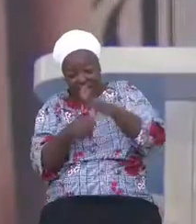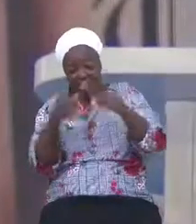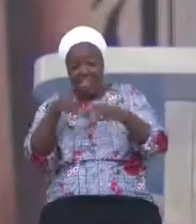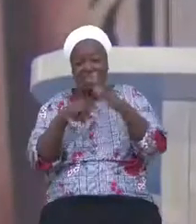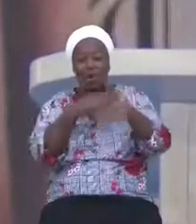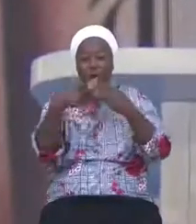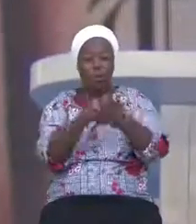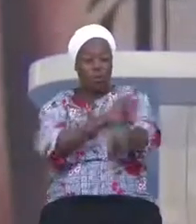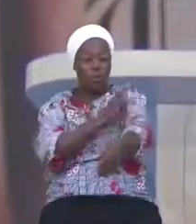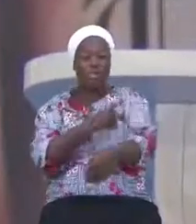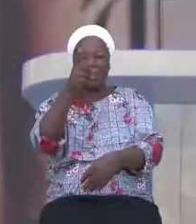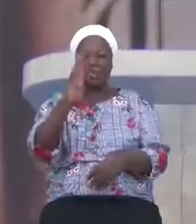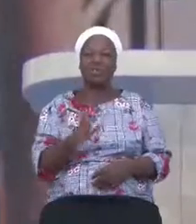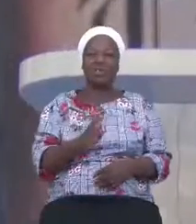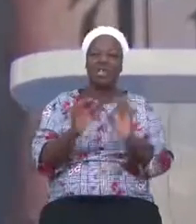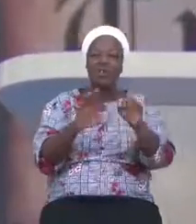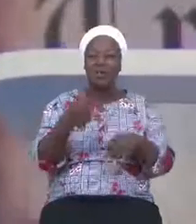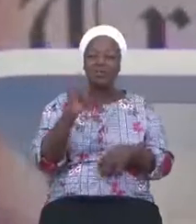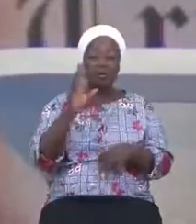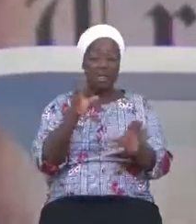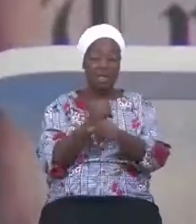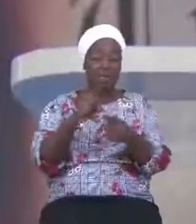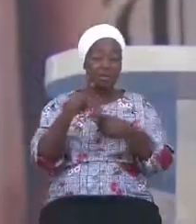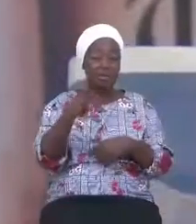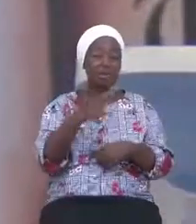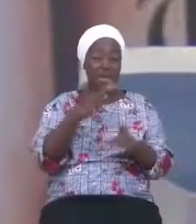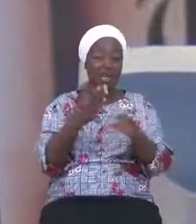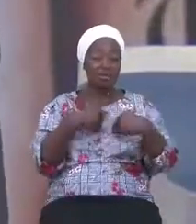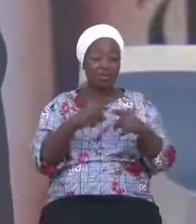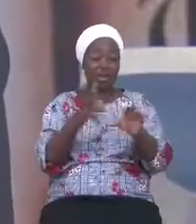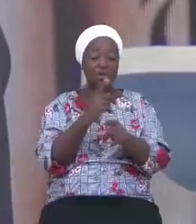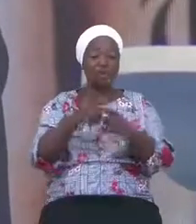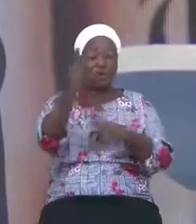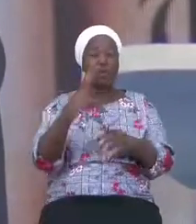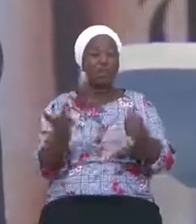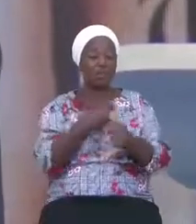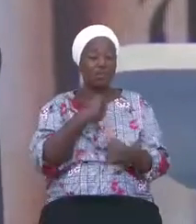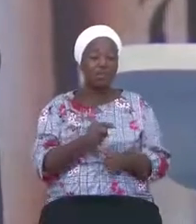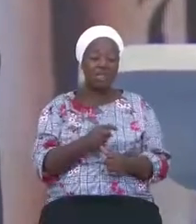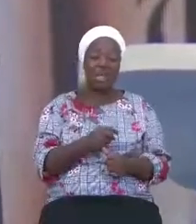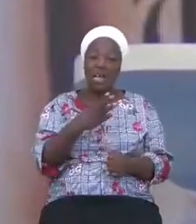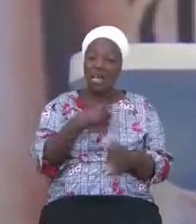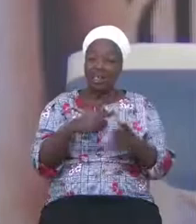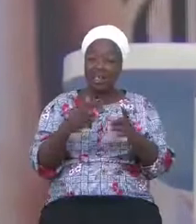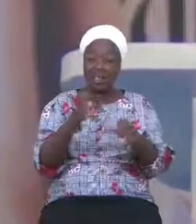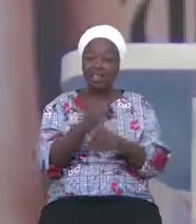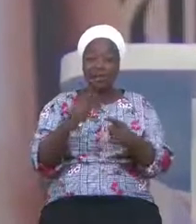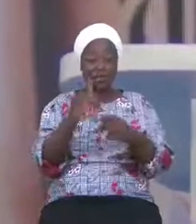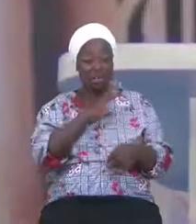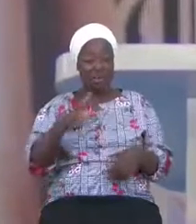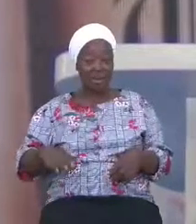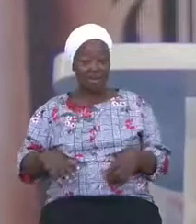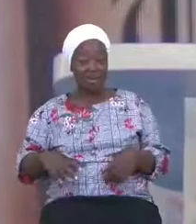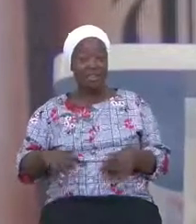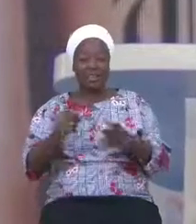Tout-Puissant. Si quelqu'un veut t'atteindre, il doit atteindre Dieu d'abord, et il doit atteindre Christ